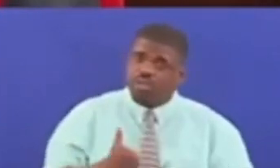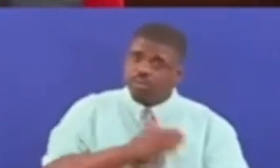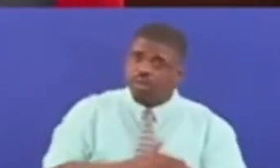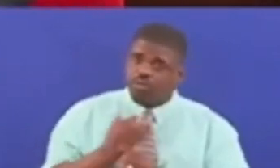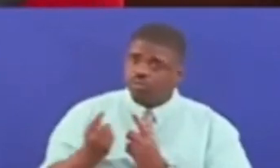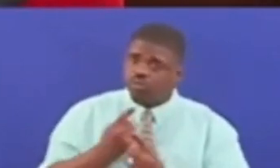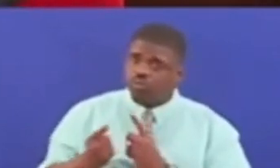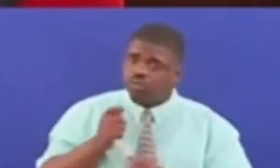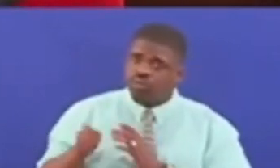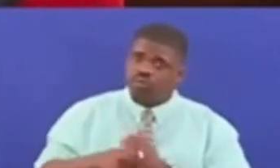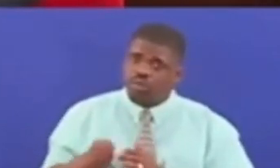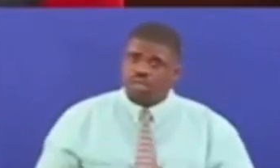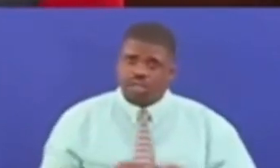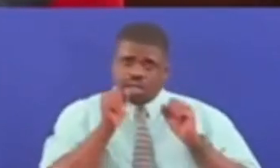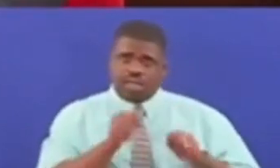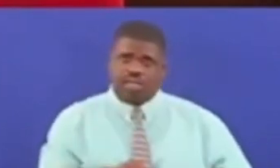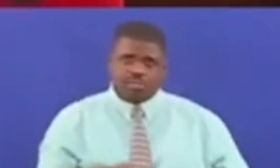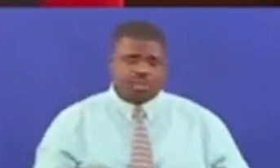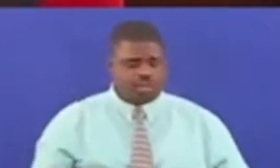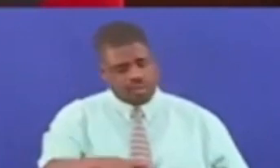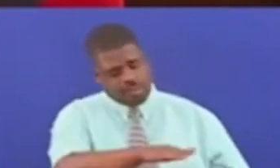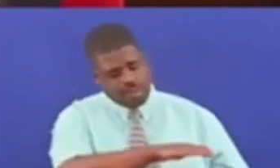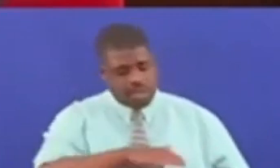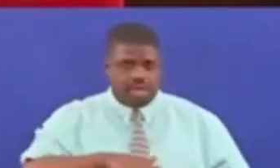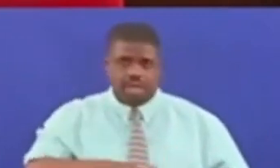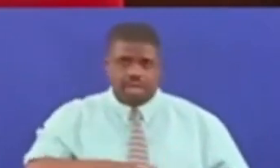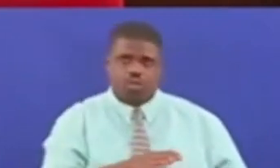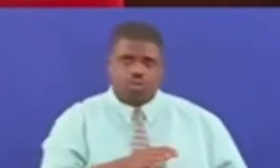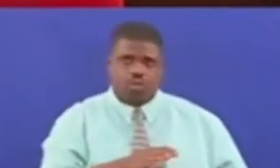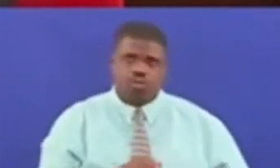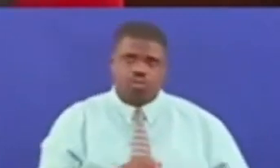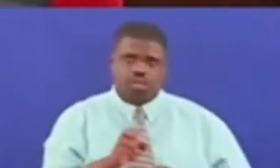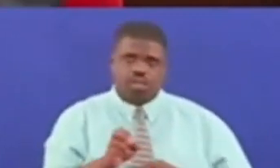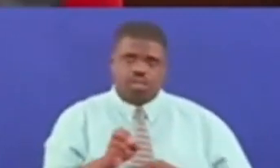hatujazungumza habari ya viwanda, lazima tuwe na maeneo ambayo yamelindwa kisheria.